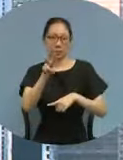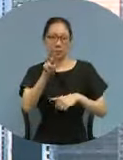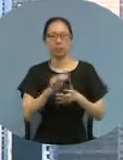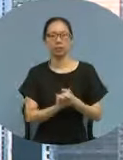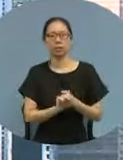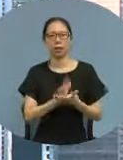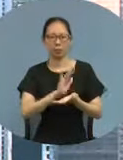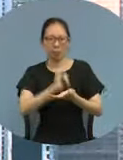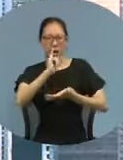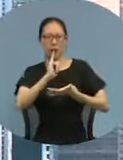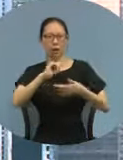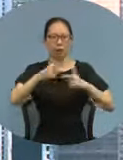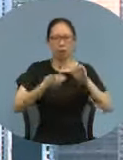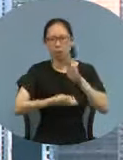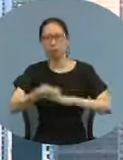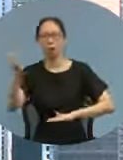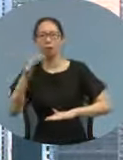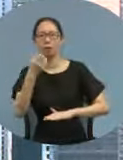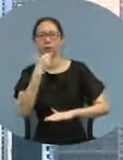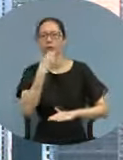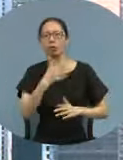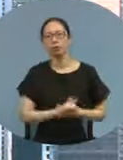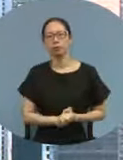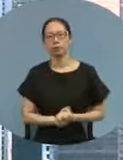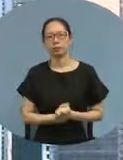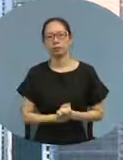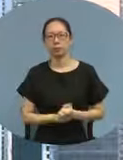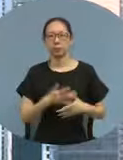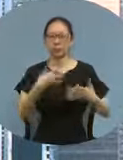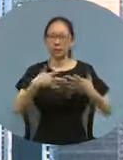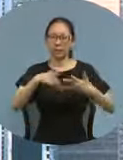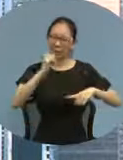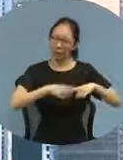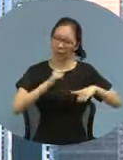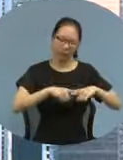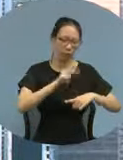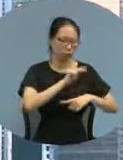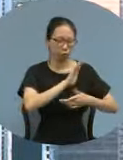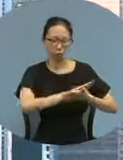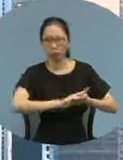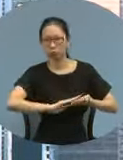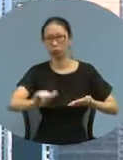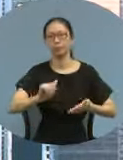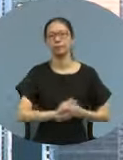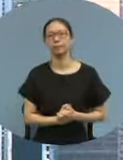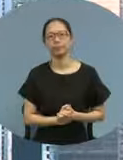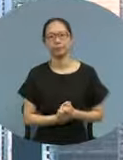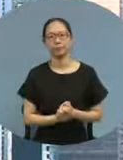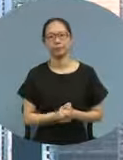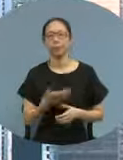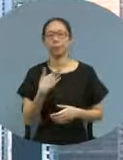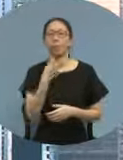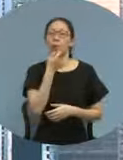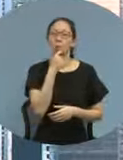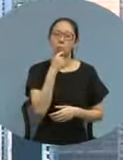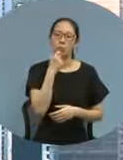人呢會是以不合法的途徑離開香港，那麼事件的本質就應該更加清楚了。我